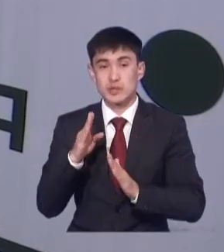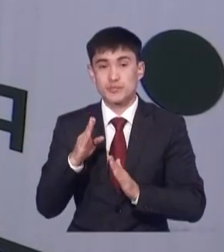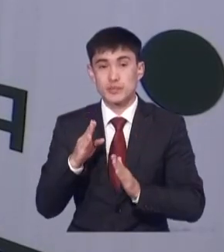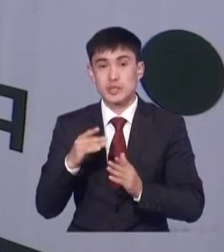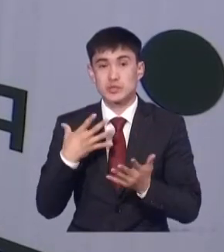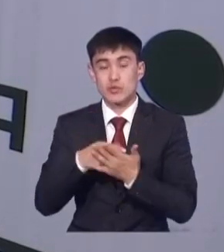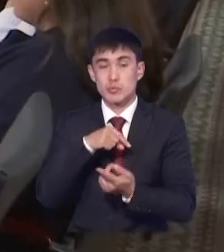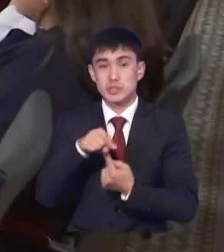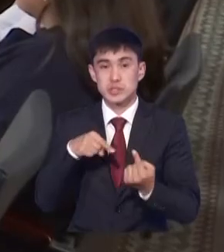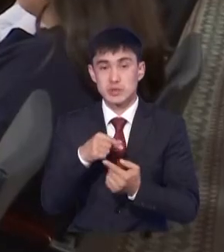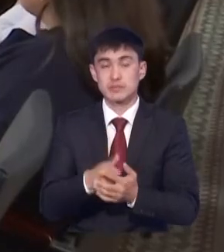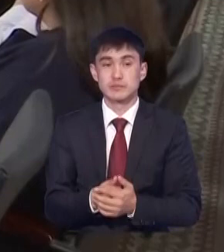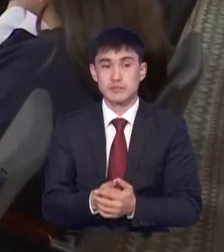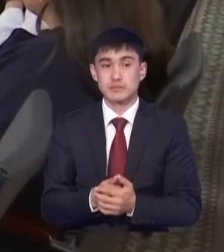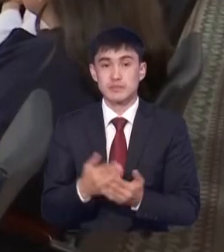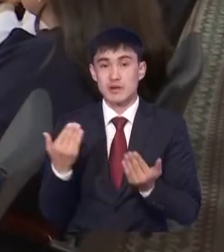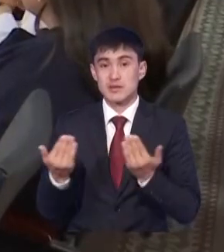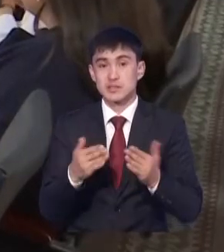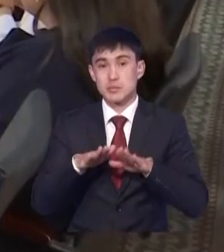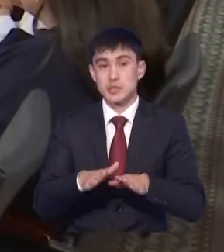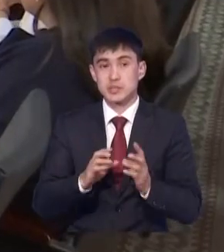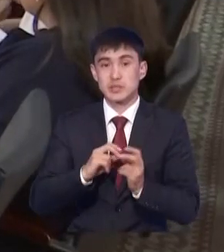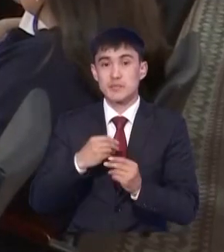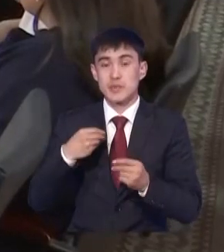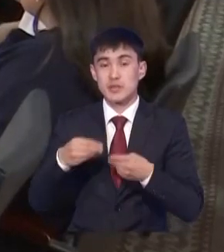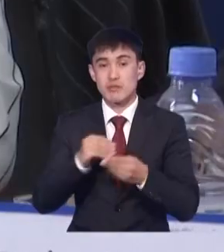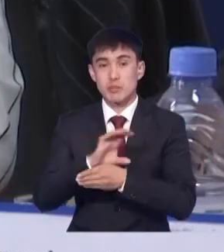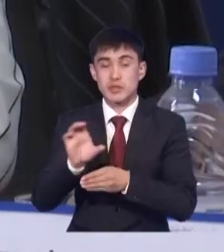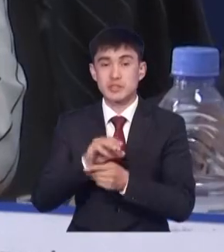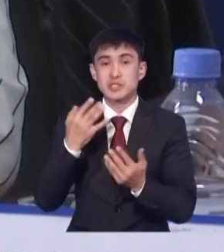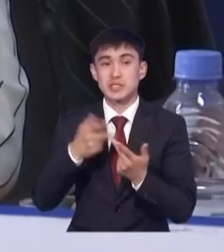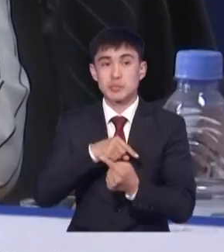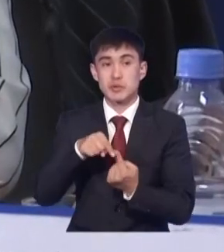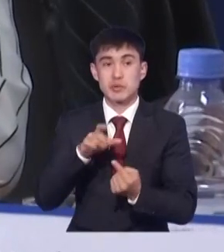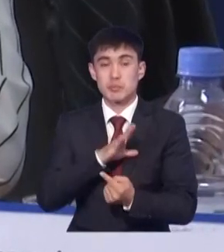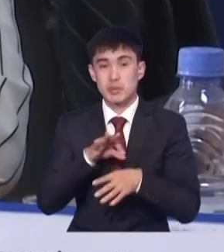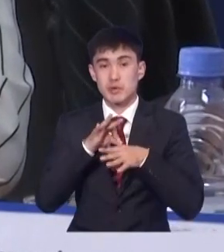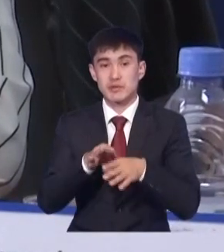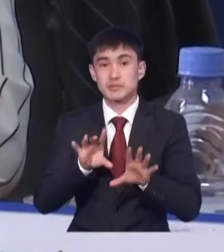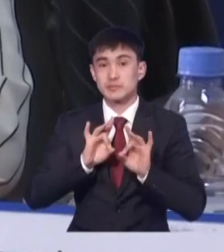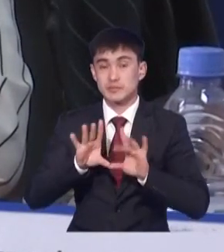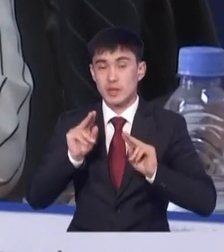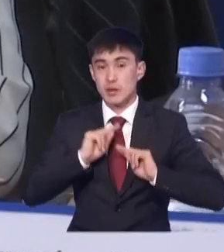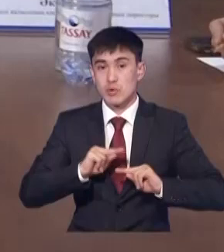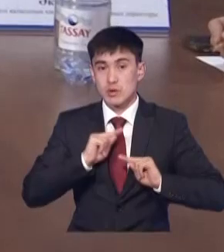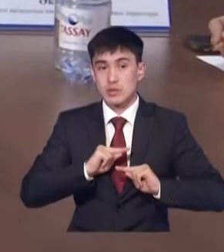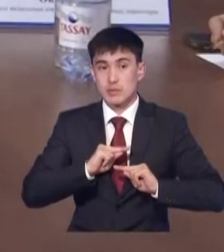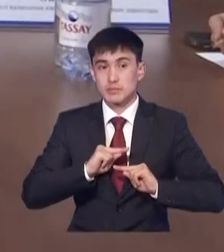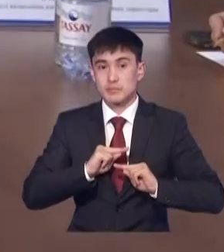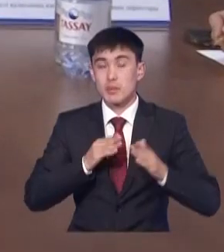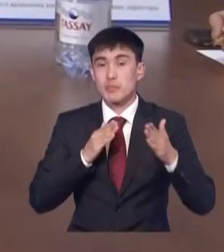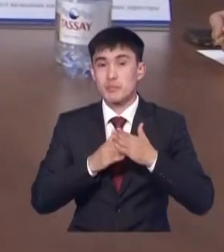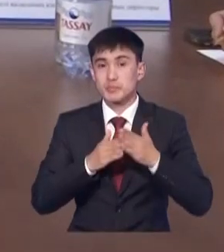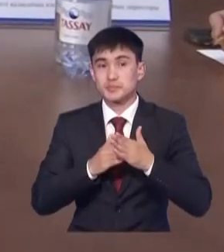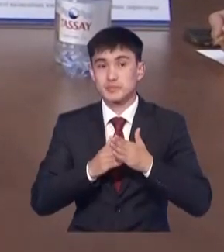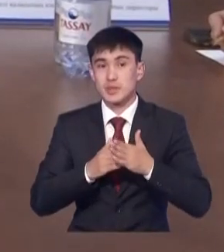свой бизнес. В рамках выставки местных товаропроизводителей среди предпринимателей была проведена разъяснительная работа по